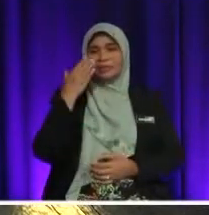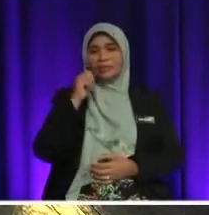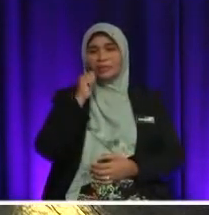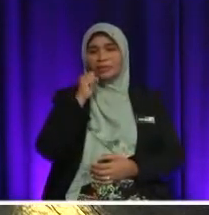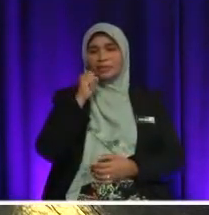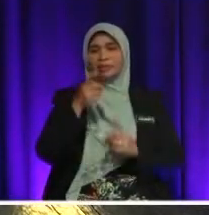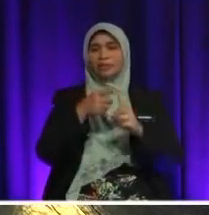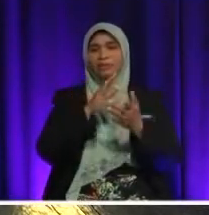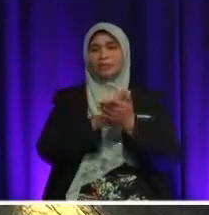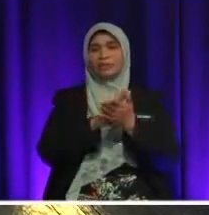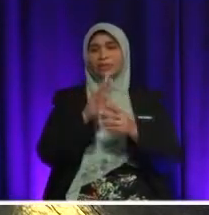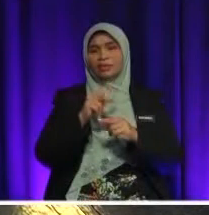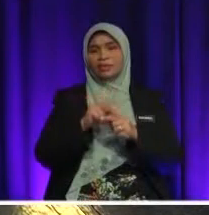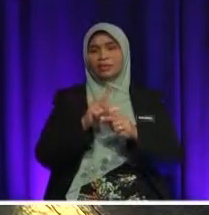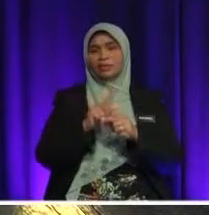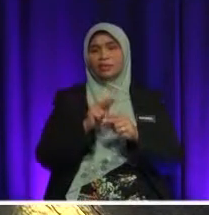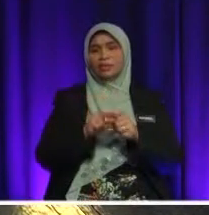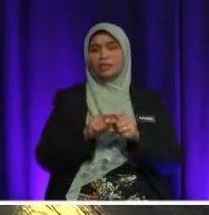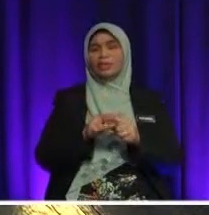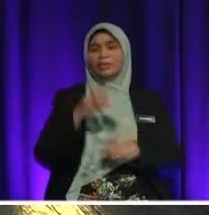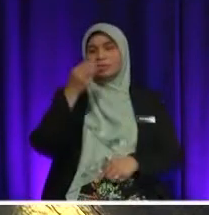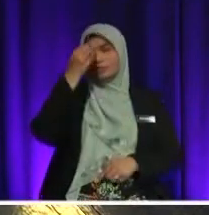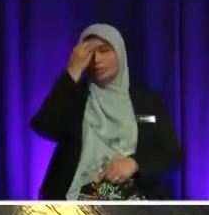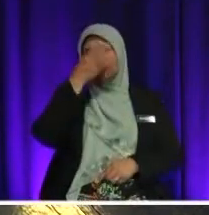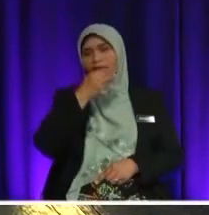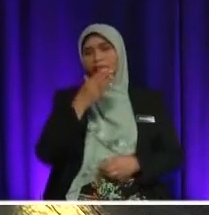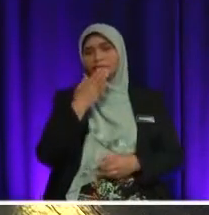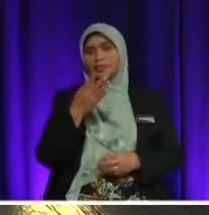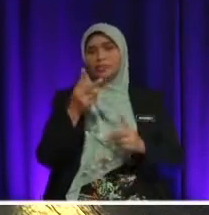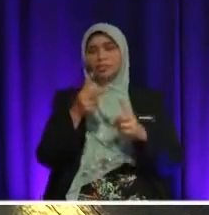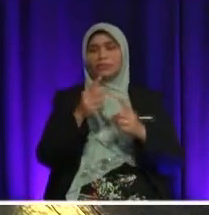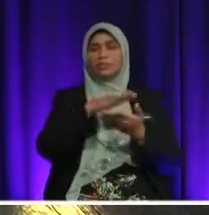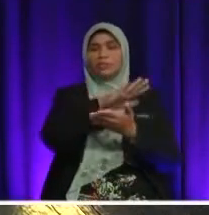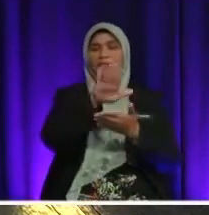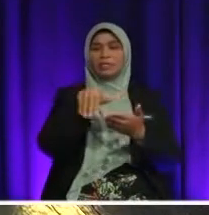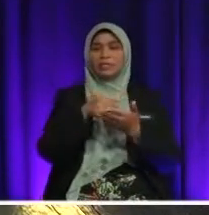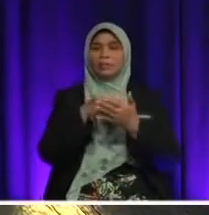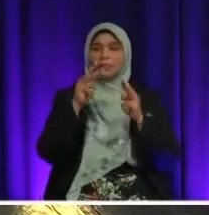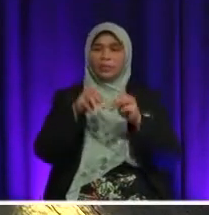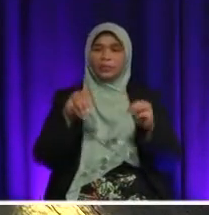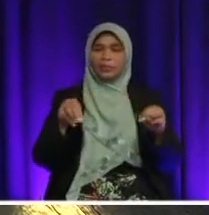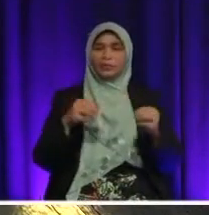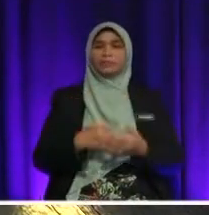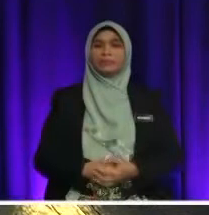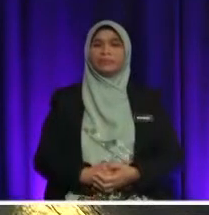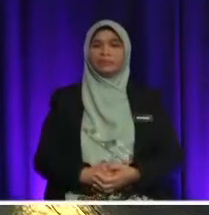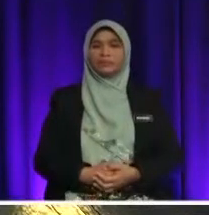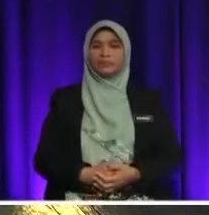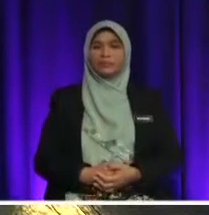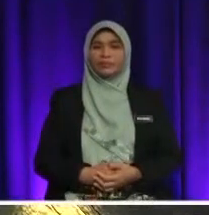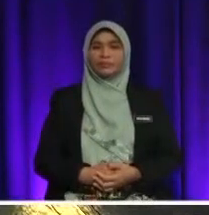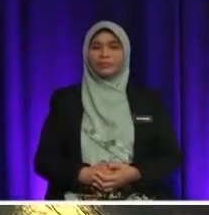smks kita bersama Klang Selangor dan terima kasih kepada kawan-kawan sayurnya decode SMK African hastack